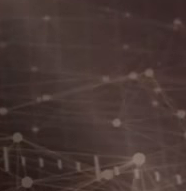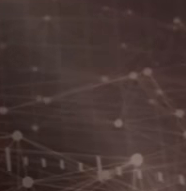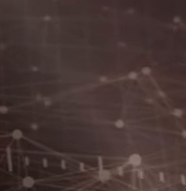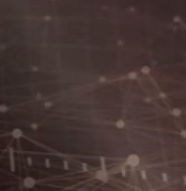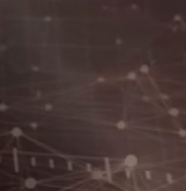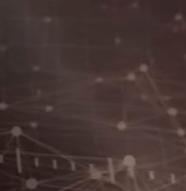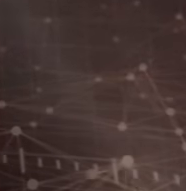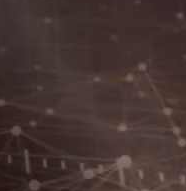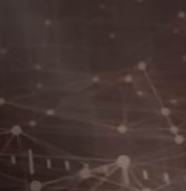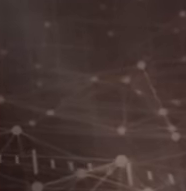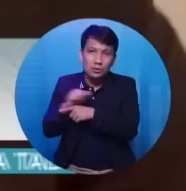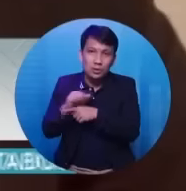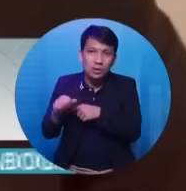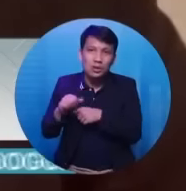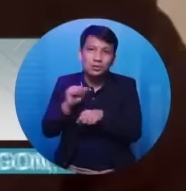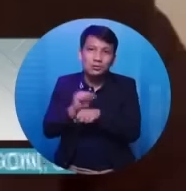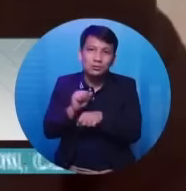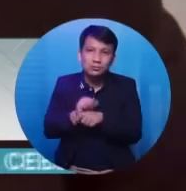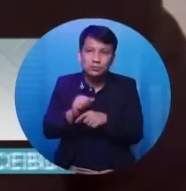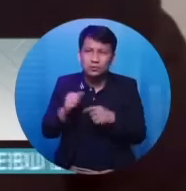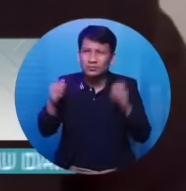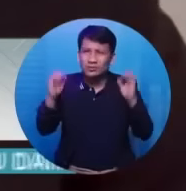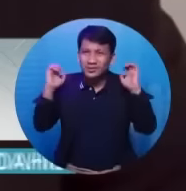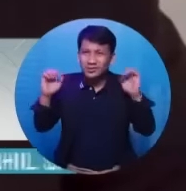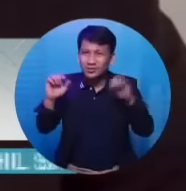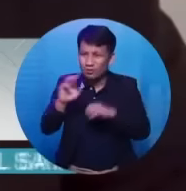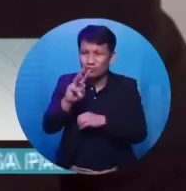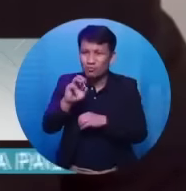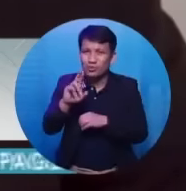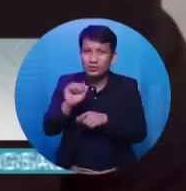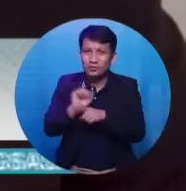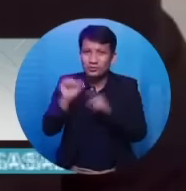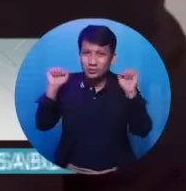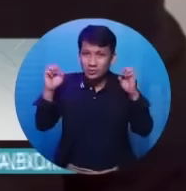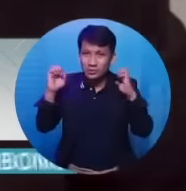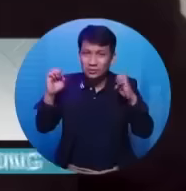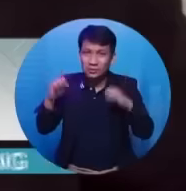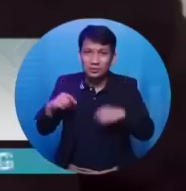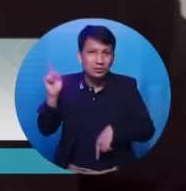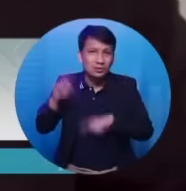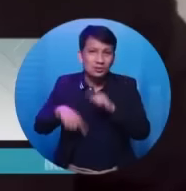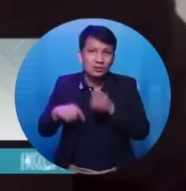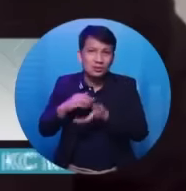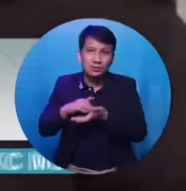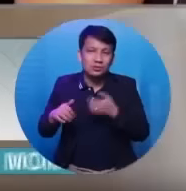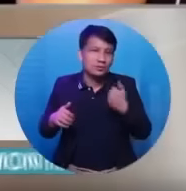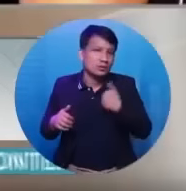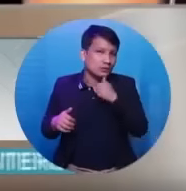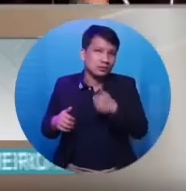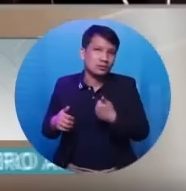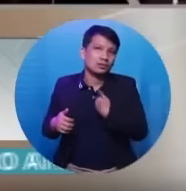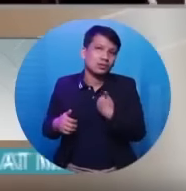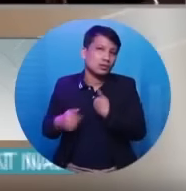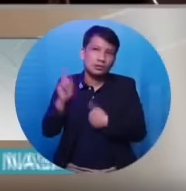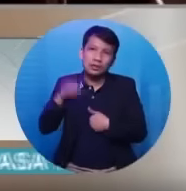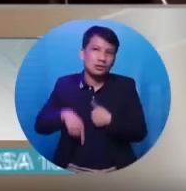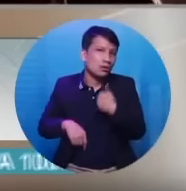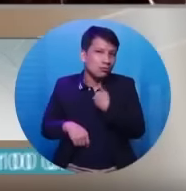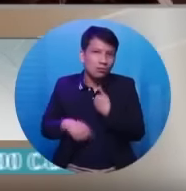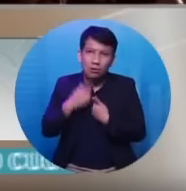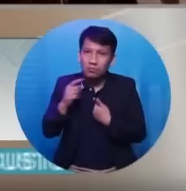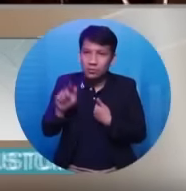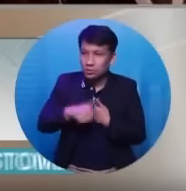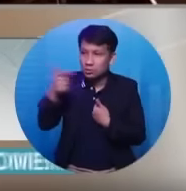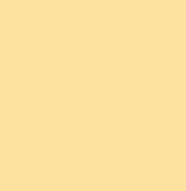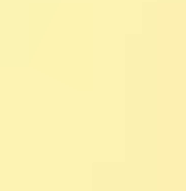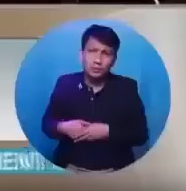may responsibilidad ako sa team ko. Gusto kong turuan ng leksyon niyang taong yan kasi okay. Hindi lang ako yung inano niya, Sir Raffy, eh. Pati yung